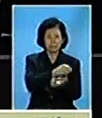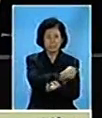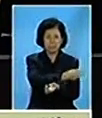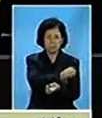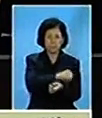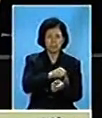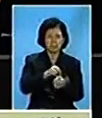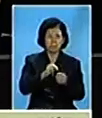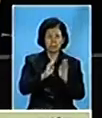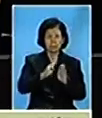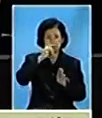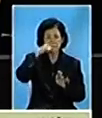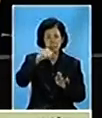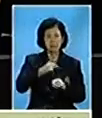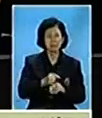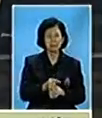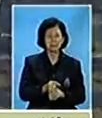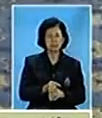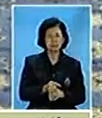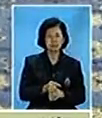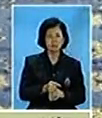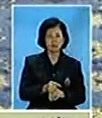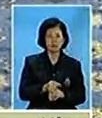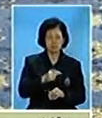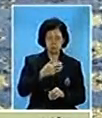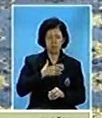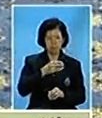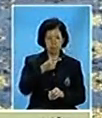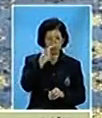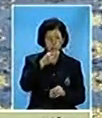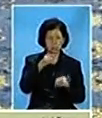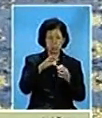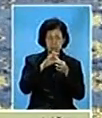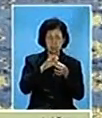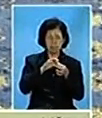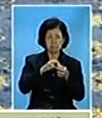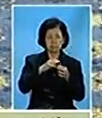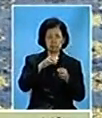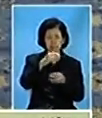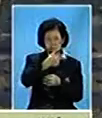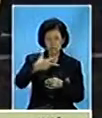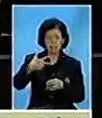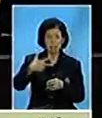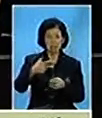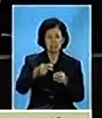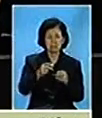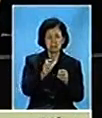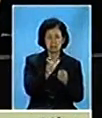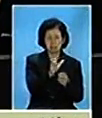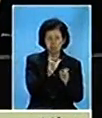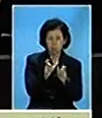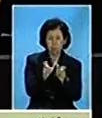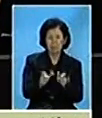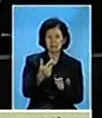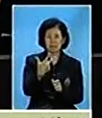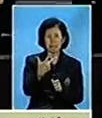ครับ ผมกำลังพูดมาตรา3ครับ ครับวรรค3นะฮะนะครับเดี๋ยวเอางี้ฮะท่านสมาชิกครับผมจะให้ไป